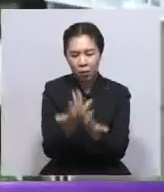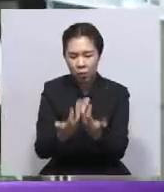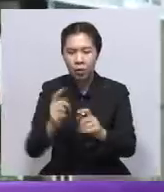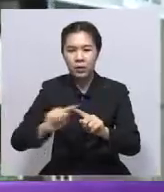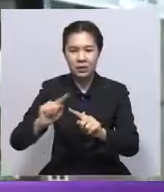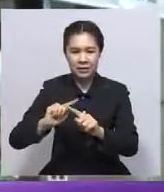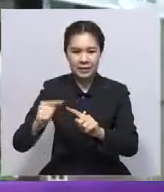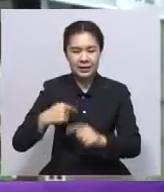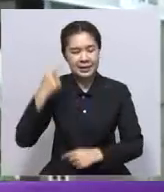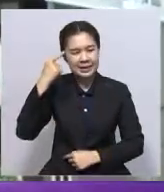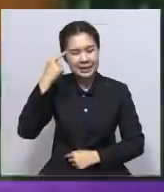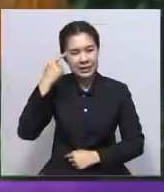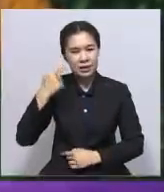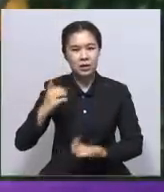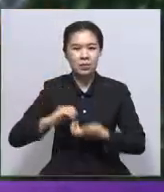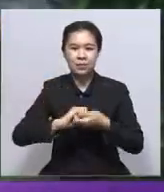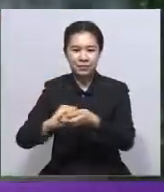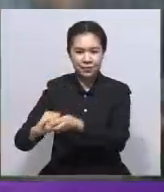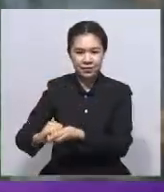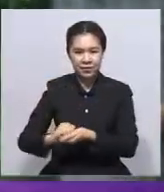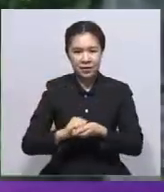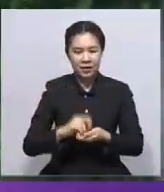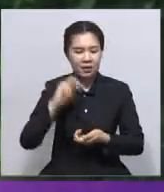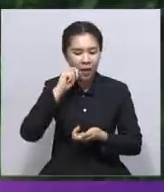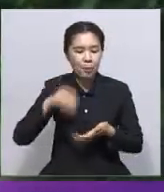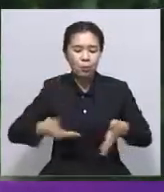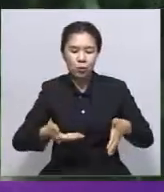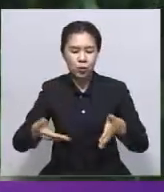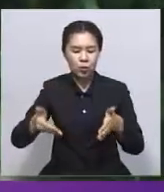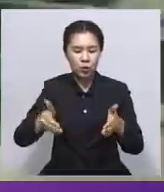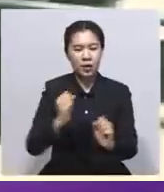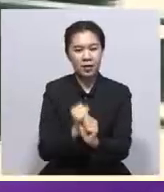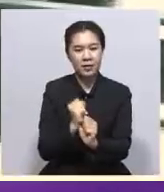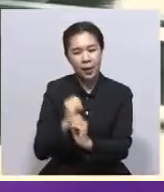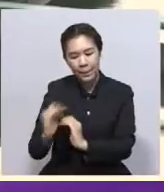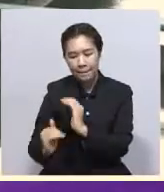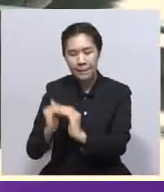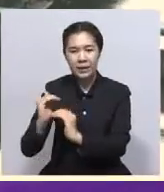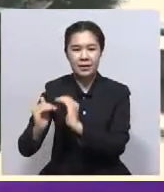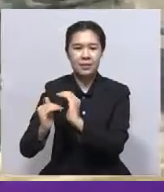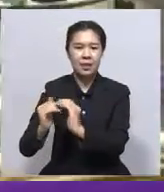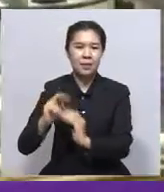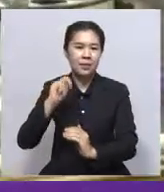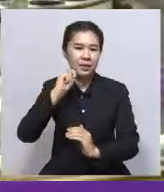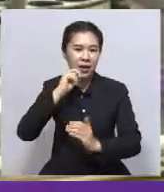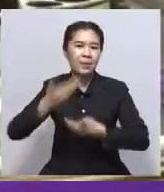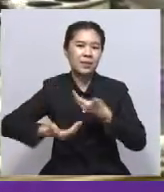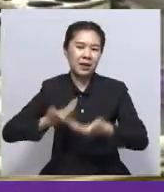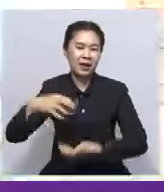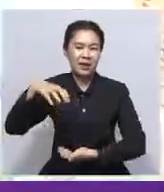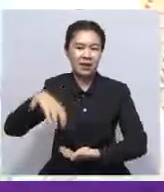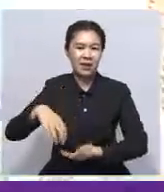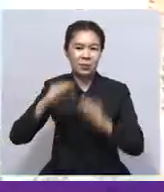านสารดินตำบลมหาสวัสดิ์จึงรวมตัวกันฟื้นฟูแหล่งน้ำแห่งนี้ได้ต่อยอดพัฒนาเป็นตลาดน้ำตลาดประชารัฐคนไทย